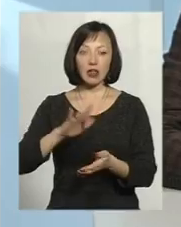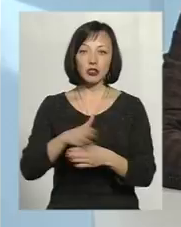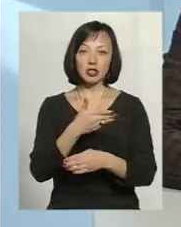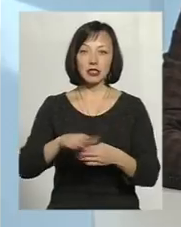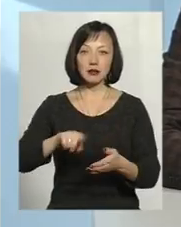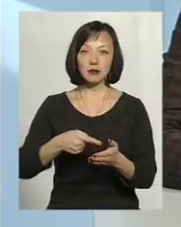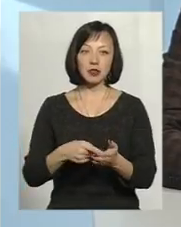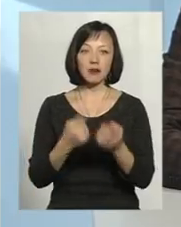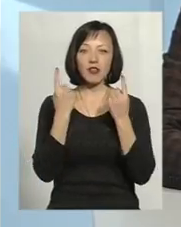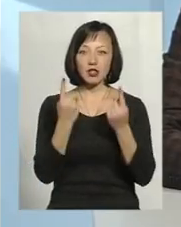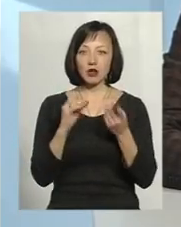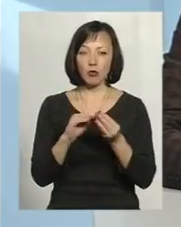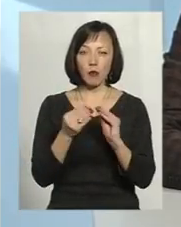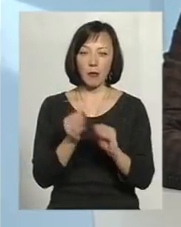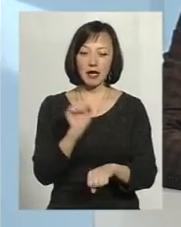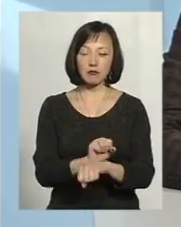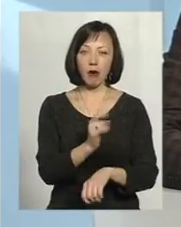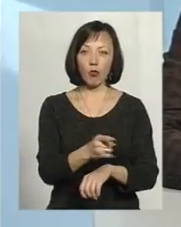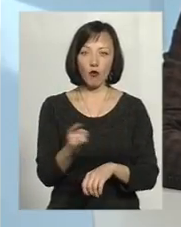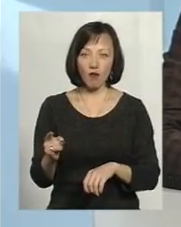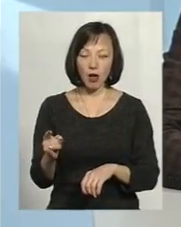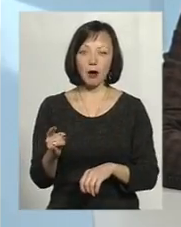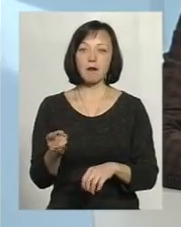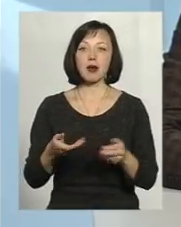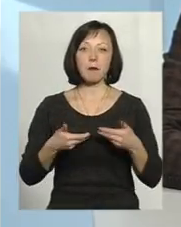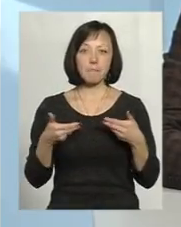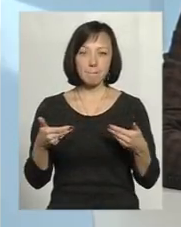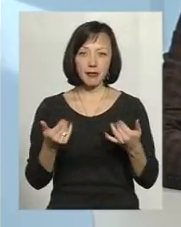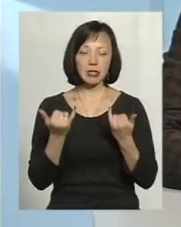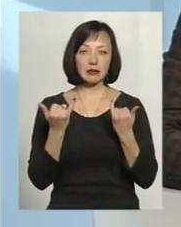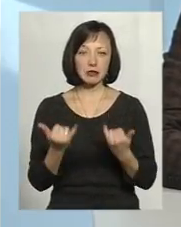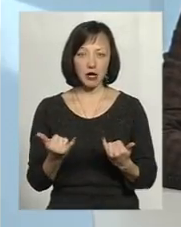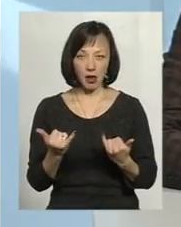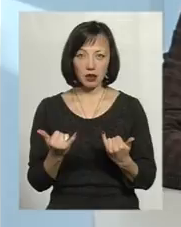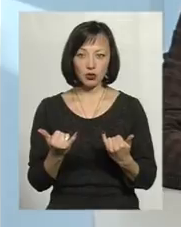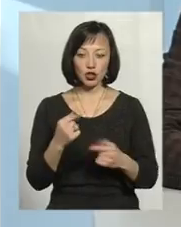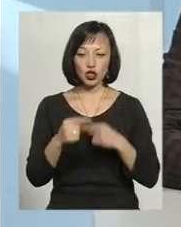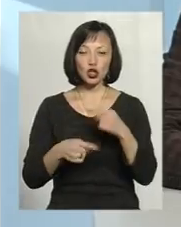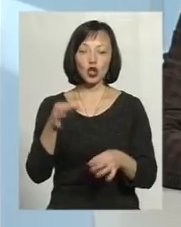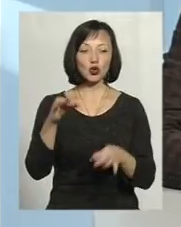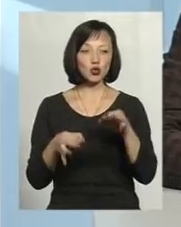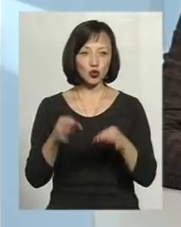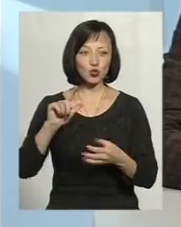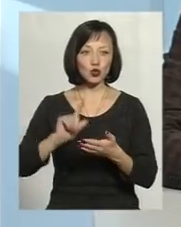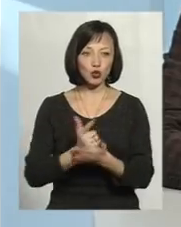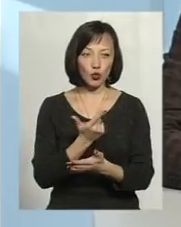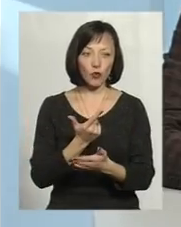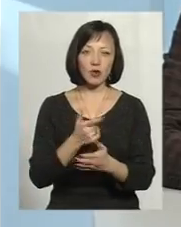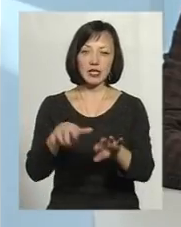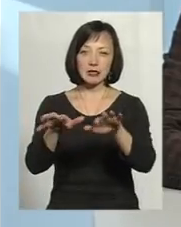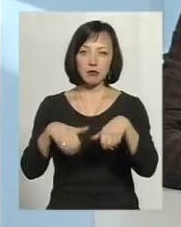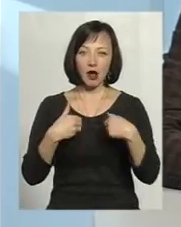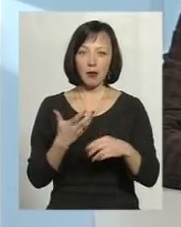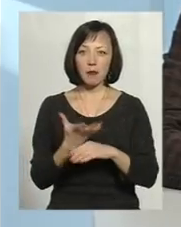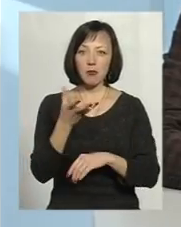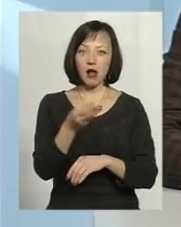має величезні проблеми з паркуваннями. Ми наразі через суд знову ж таки забрали платні парковки, які в